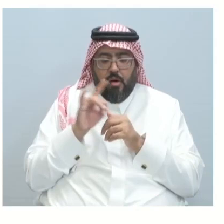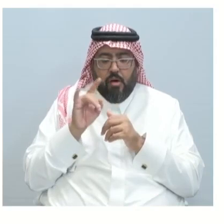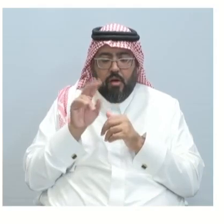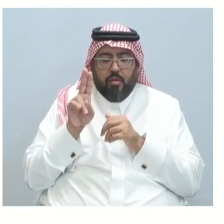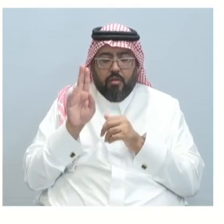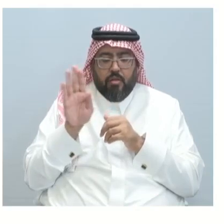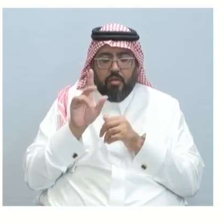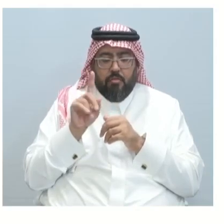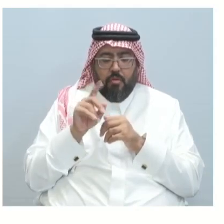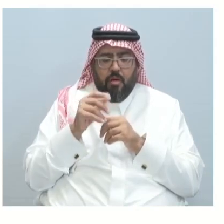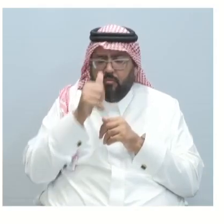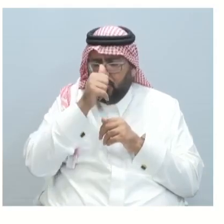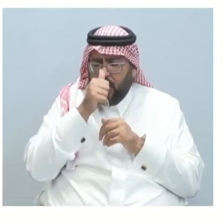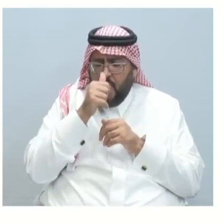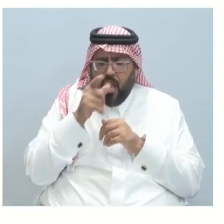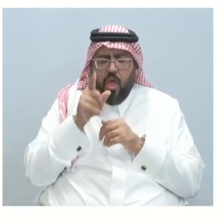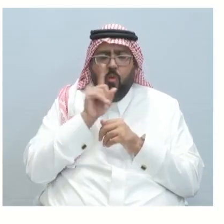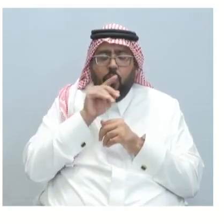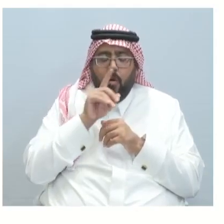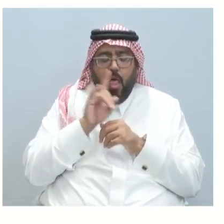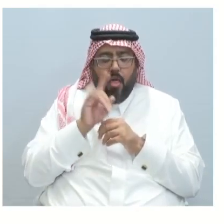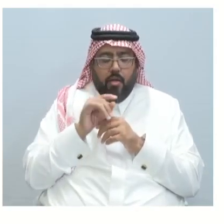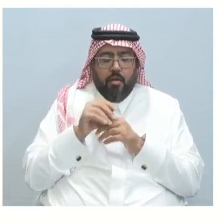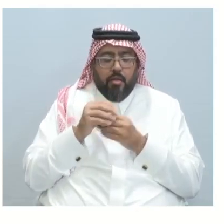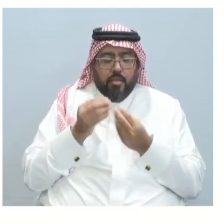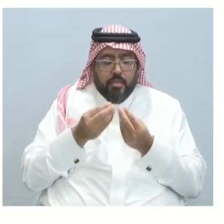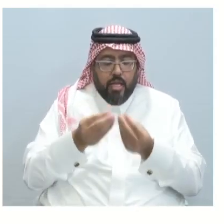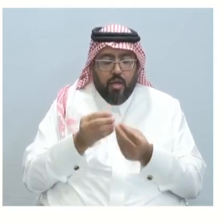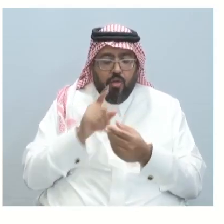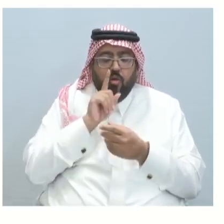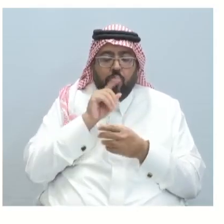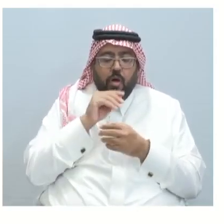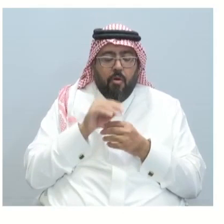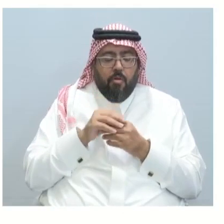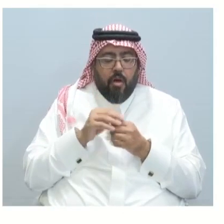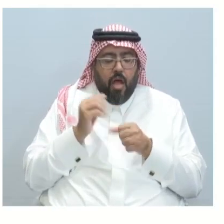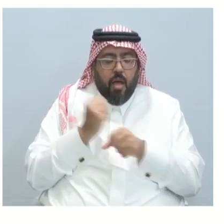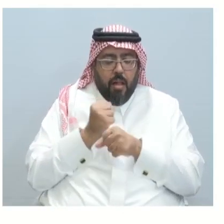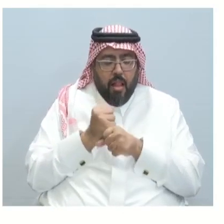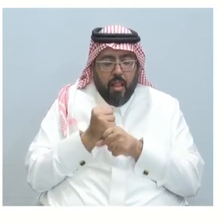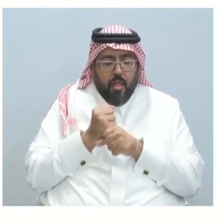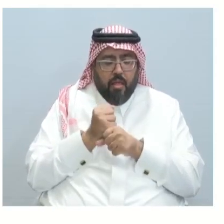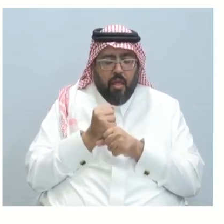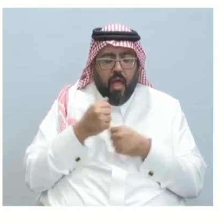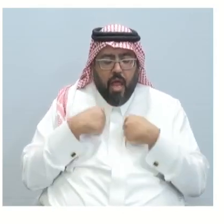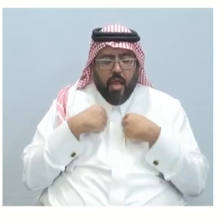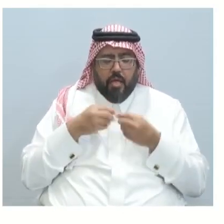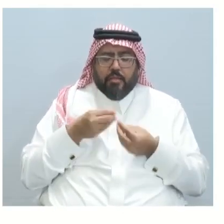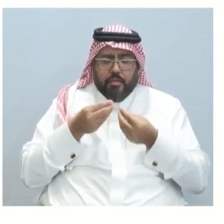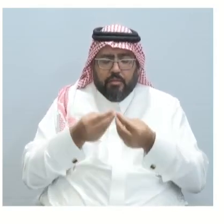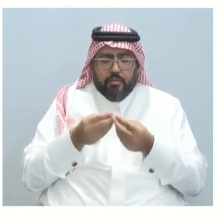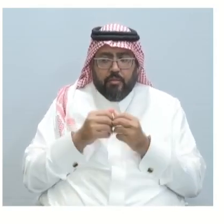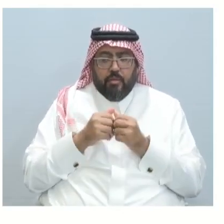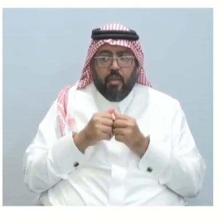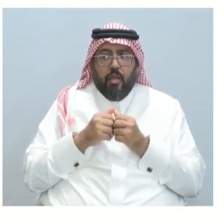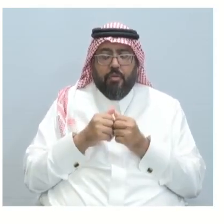تتسبب في غضبهما ايضا من الاثار السلوكيه اساعد والدي في في اعمالهما بما استطيع فاذا